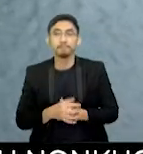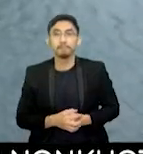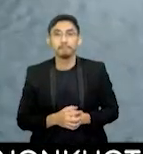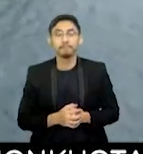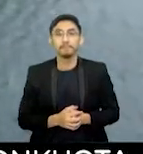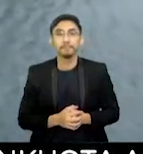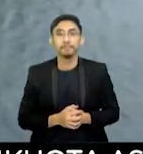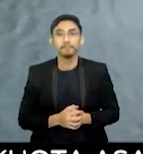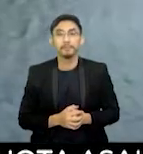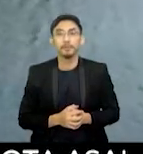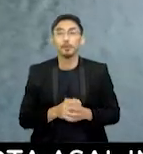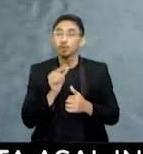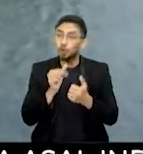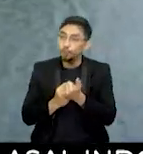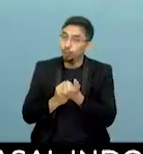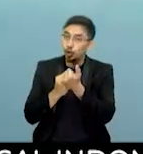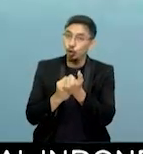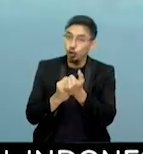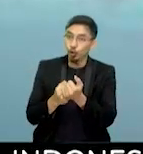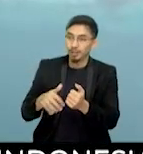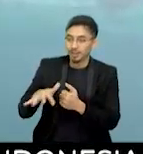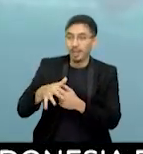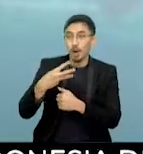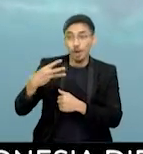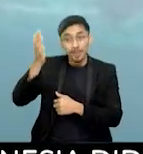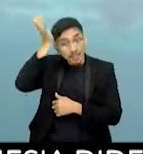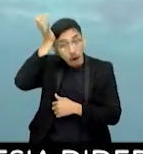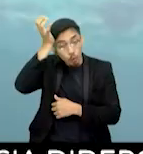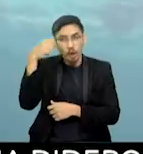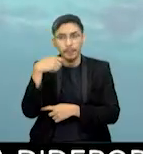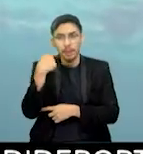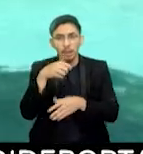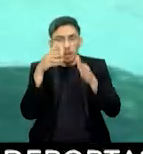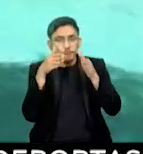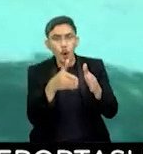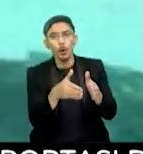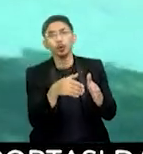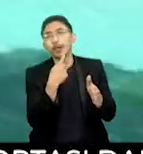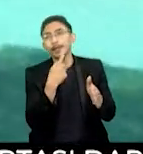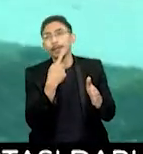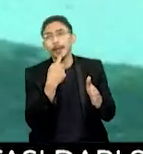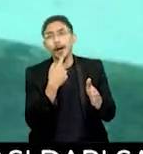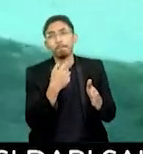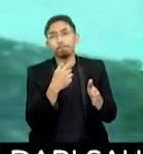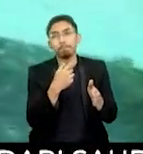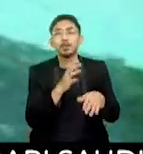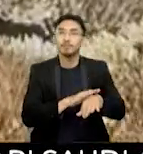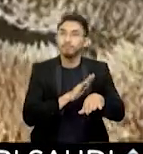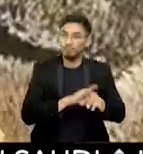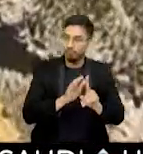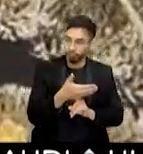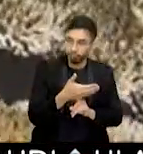Guna mendukung penerapan ekonomi hijau, Kemenparekraf kini tengah fokus dalam upaya kelestarian cagar budaya, flora, fauna, dan penghijauan